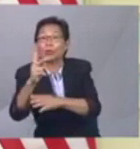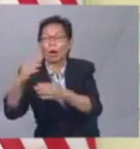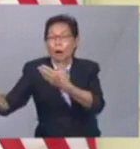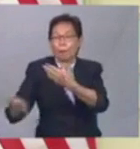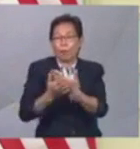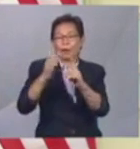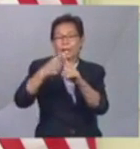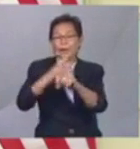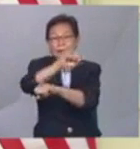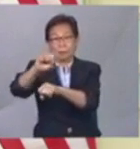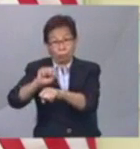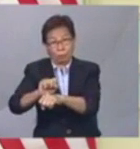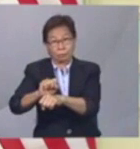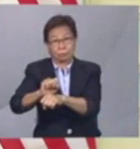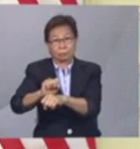daripada Singapura.